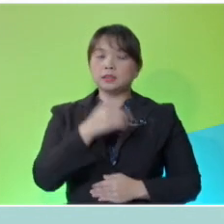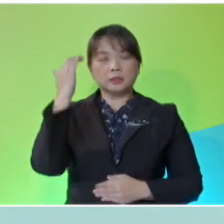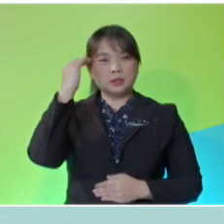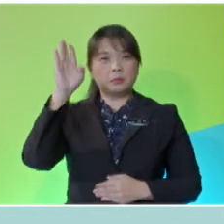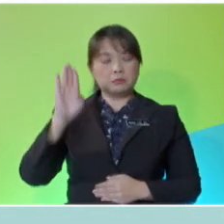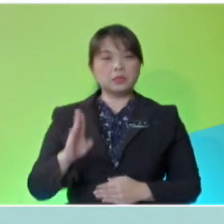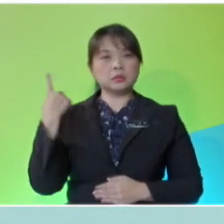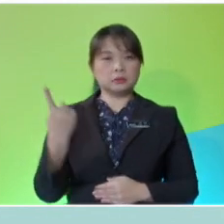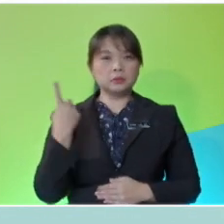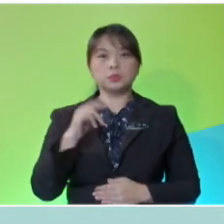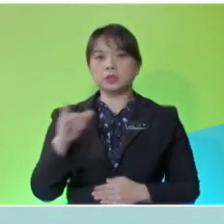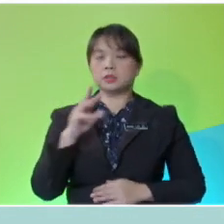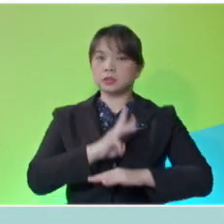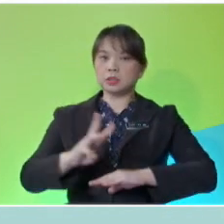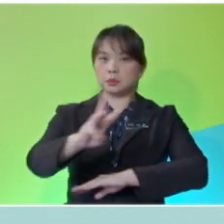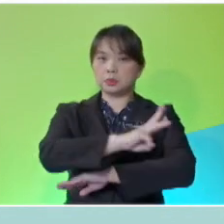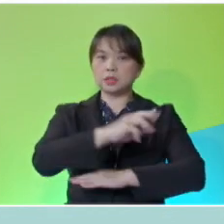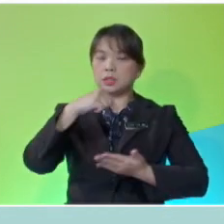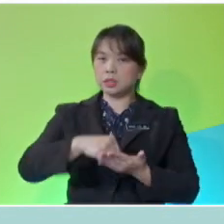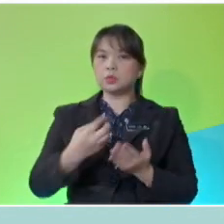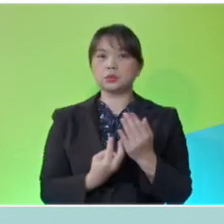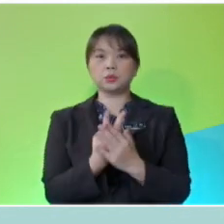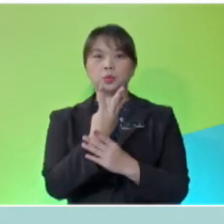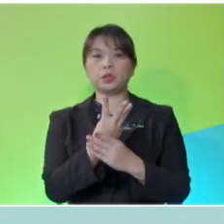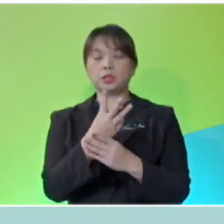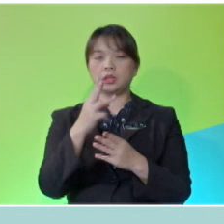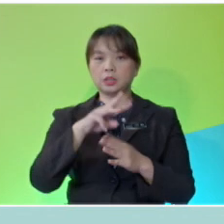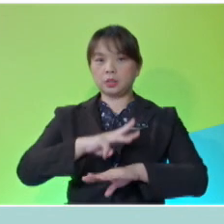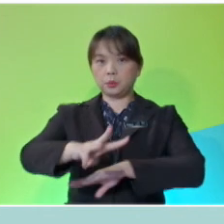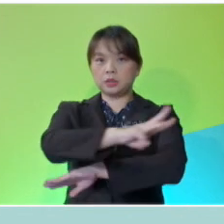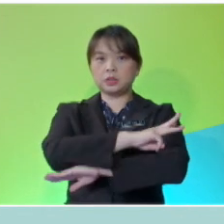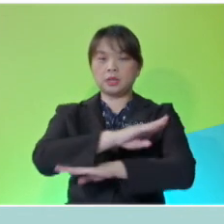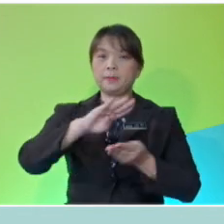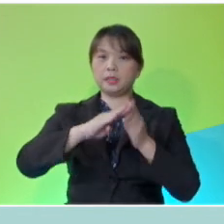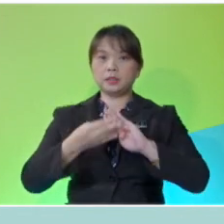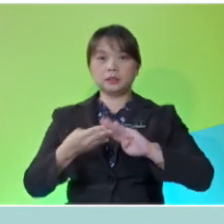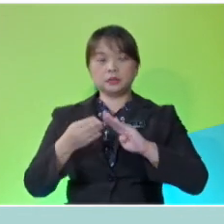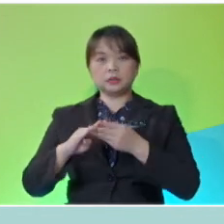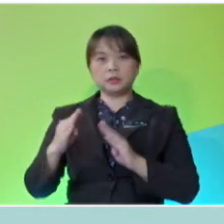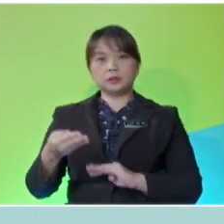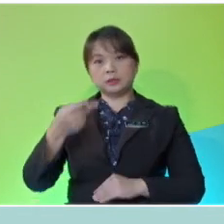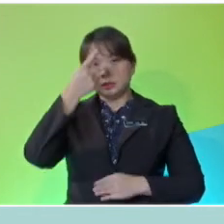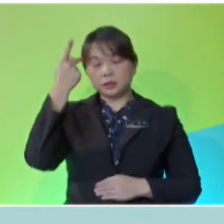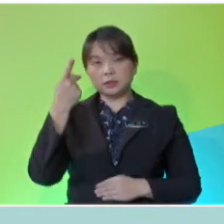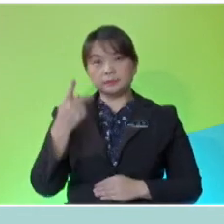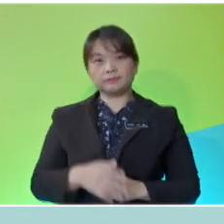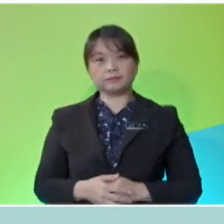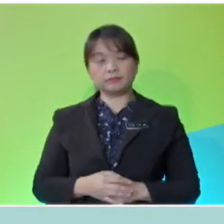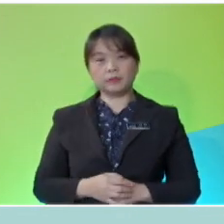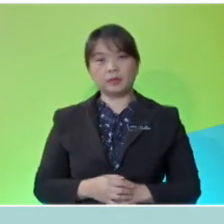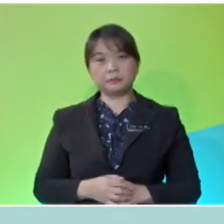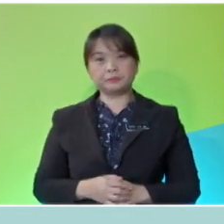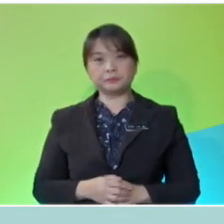selalunya kawasan Tanah pamah mesti wujud kawasan Banda betul oke gerhana apa kawasan tersebut boleh berlaku kok sandal